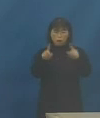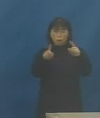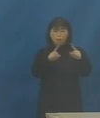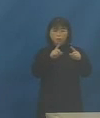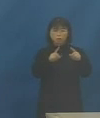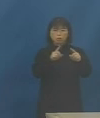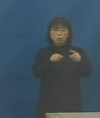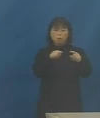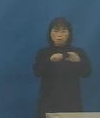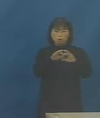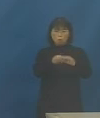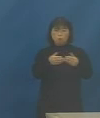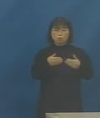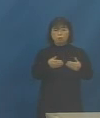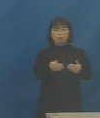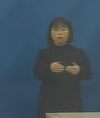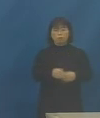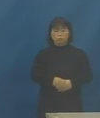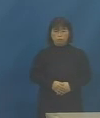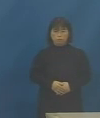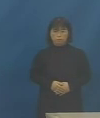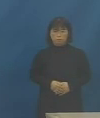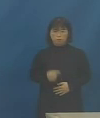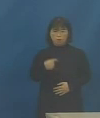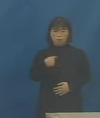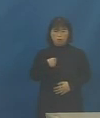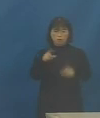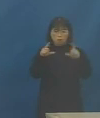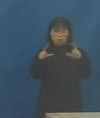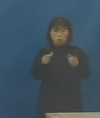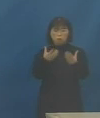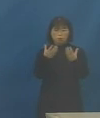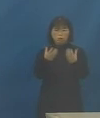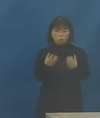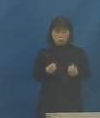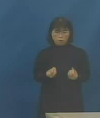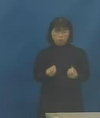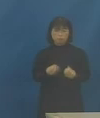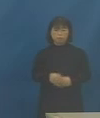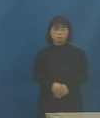進めているところでございます私の方からは以上です